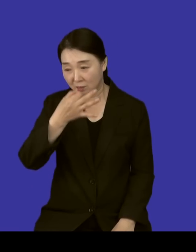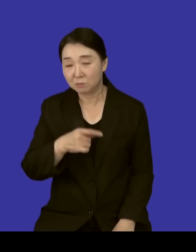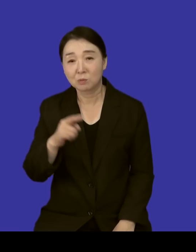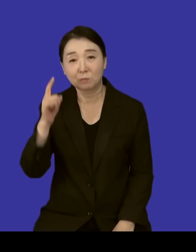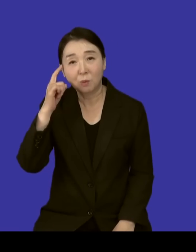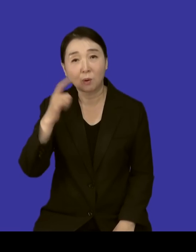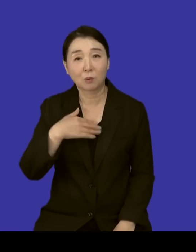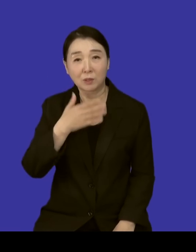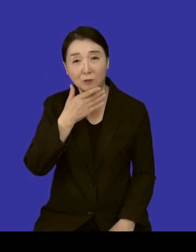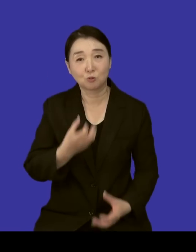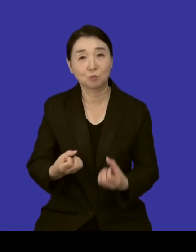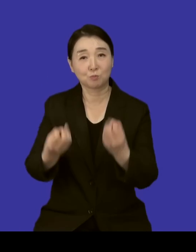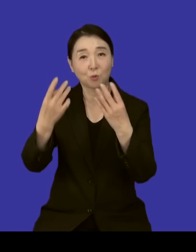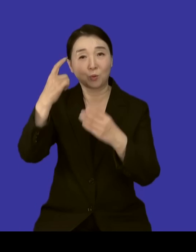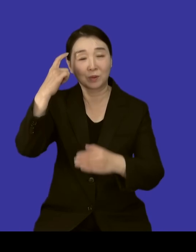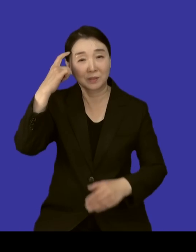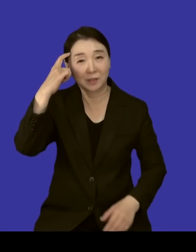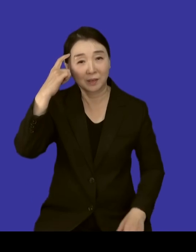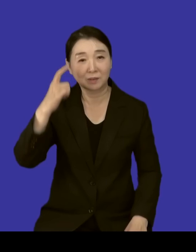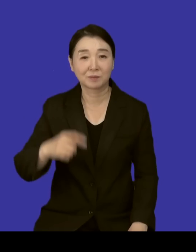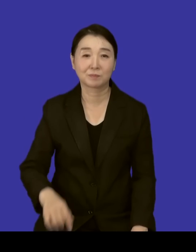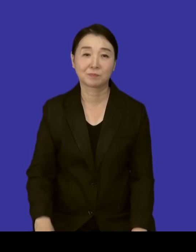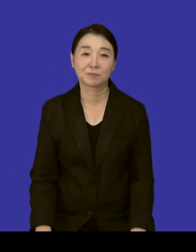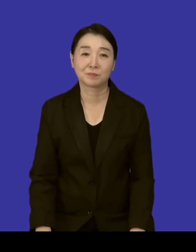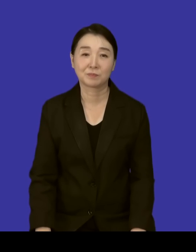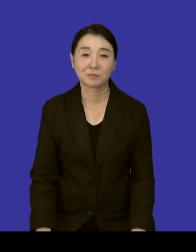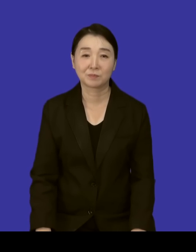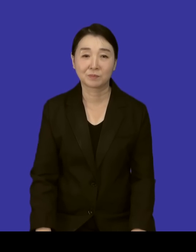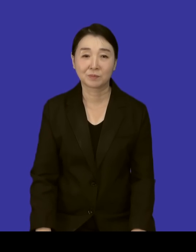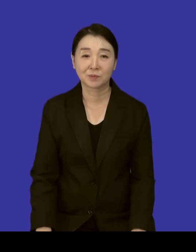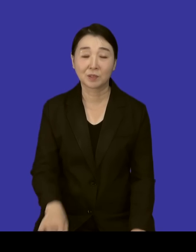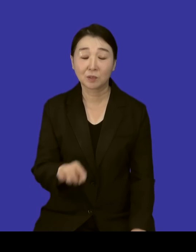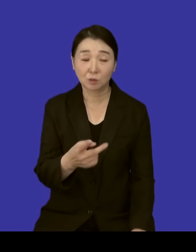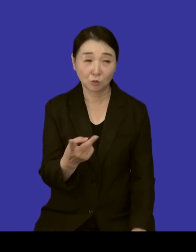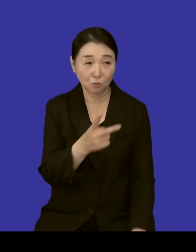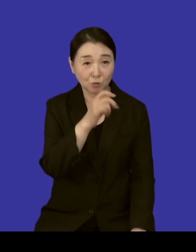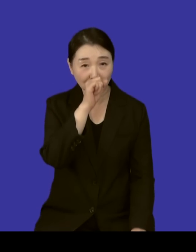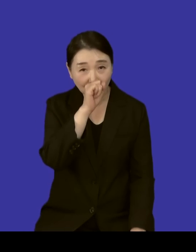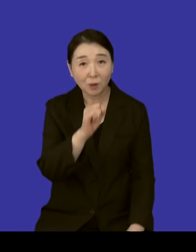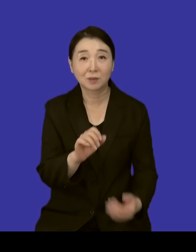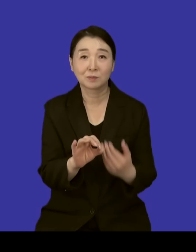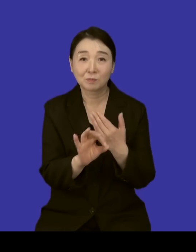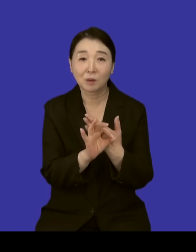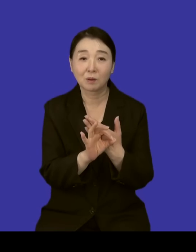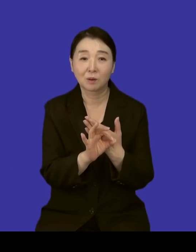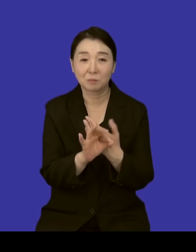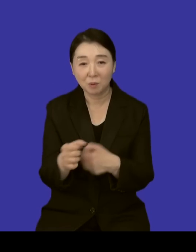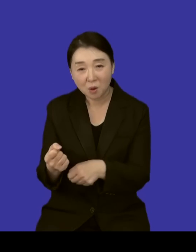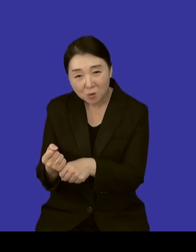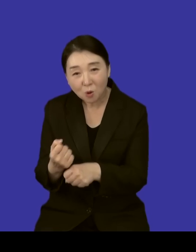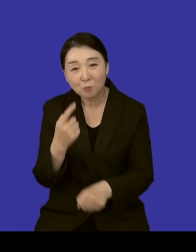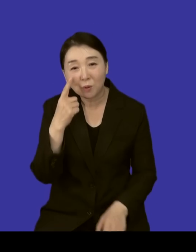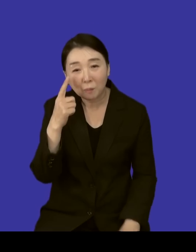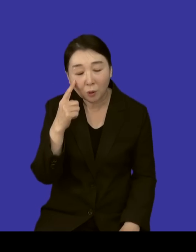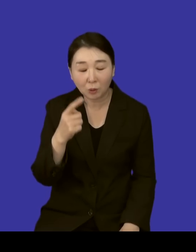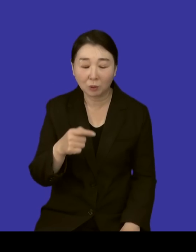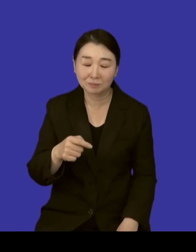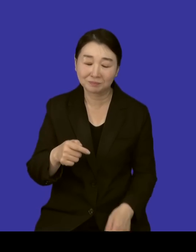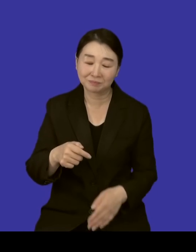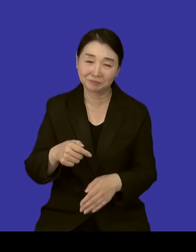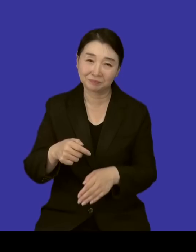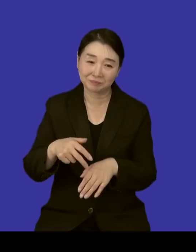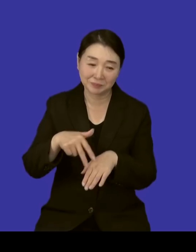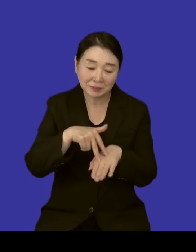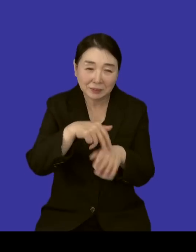게 너무 축복이라고 생각하는 게요. 네. 그냥 여기서 둘이 너무 좋았으면 골프나 치다가 스키나 타다가 지옥